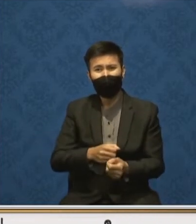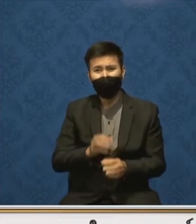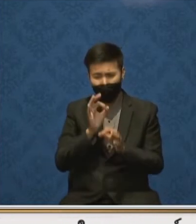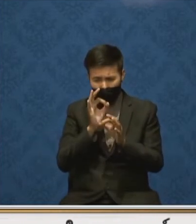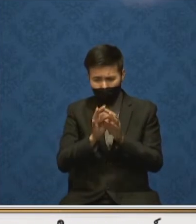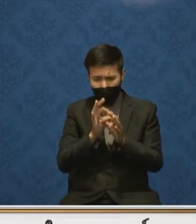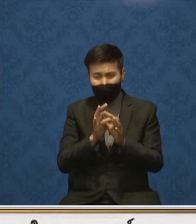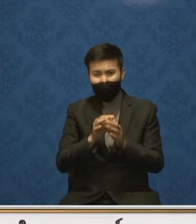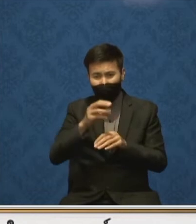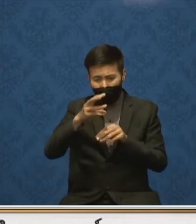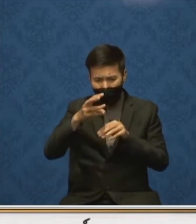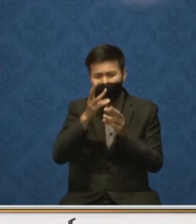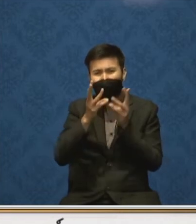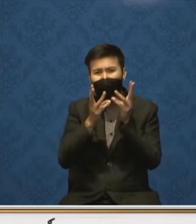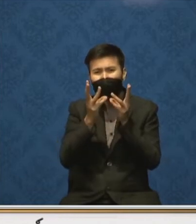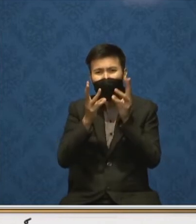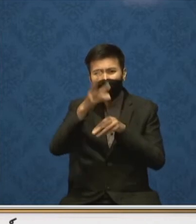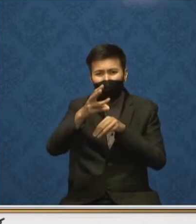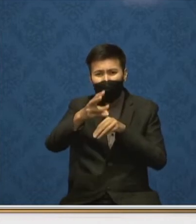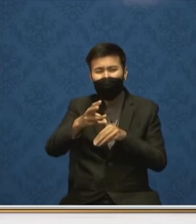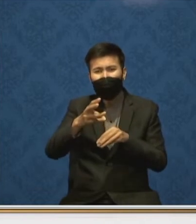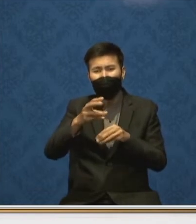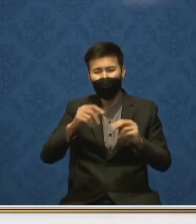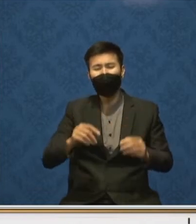มีชื่อยววศั kaufenทุกรรมพลต์นะคะ